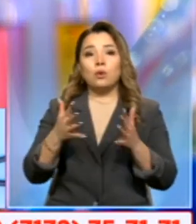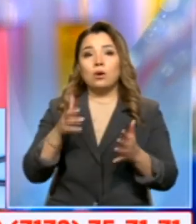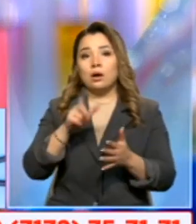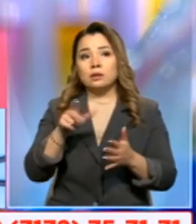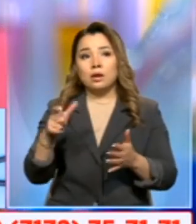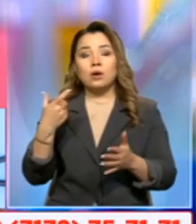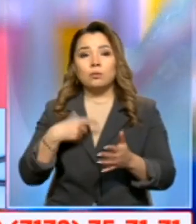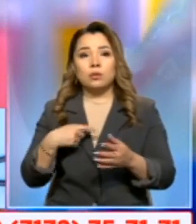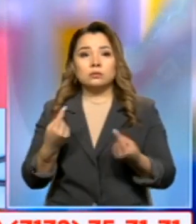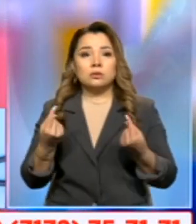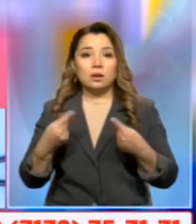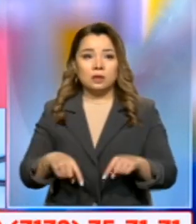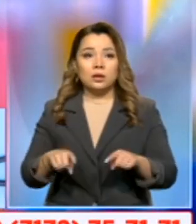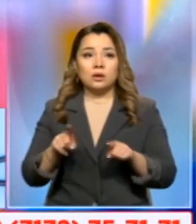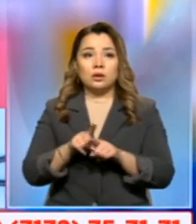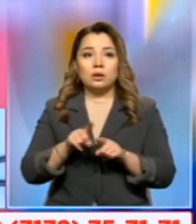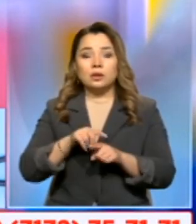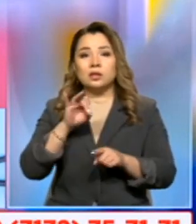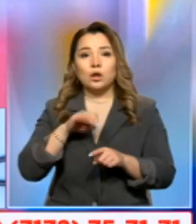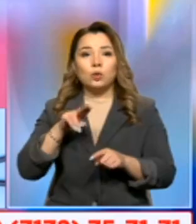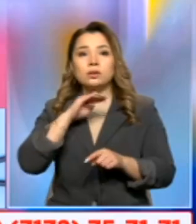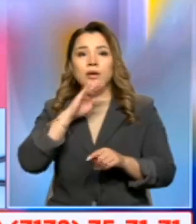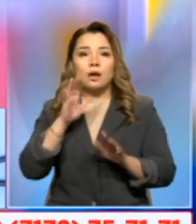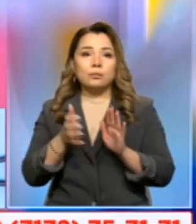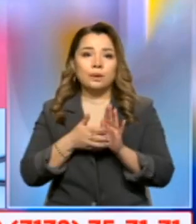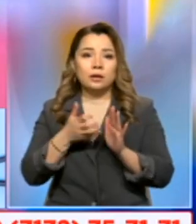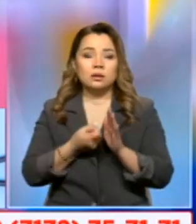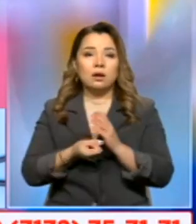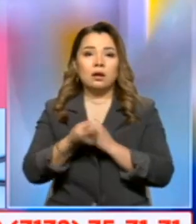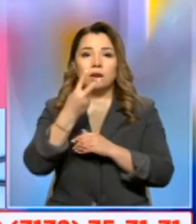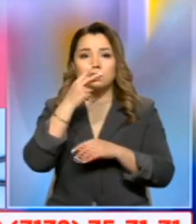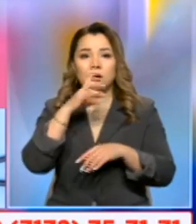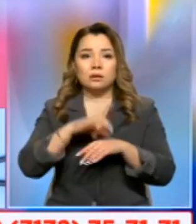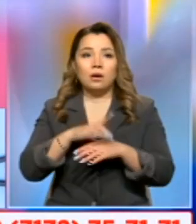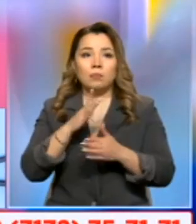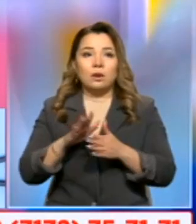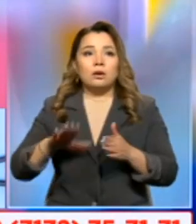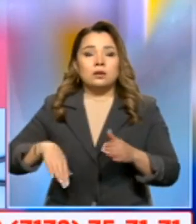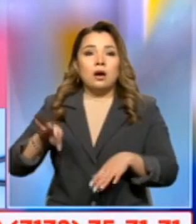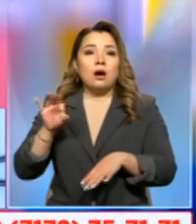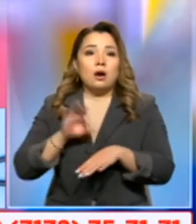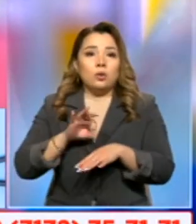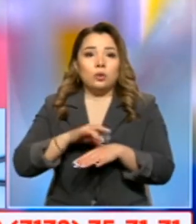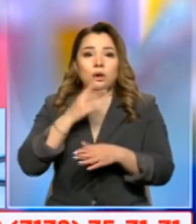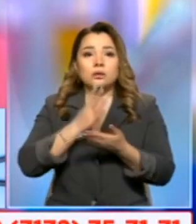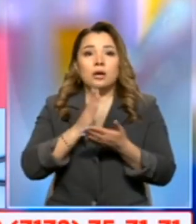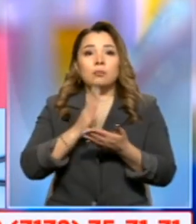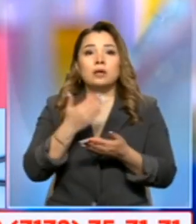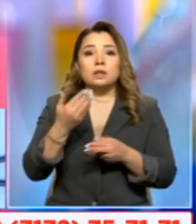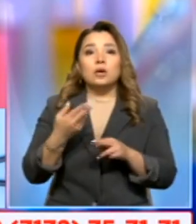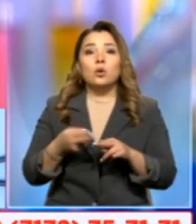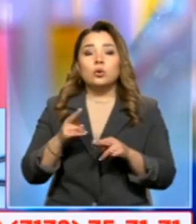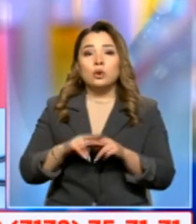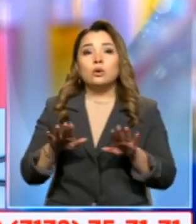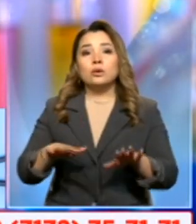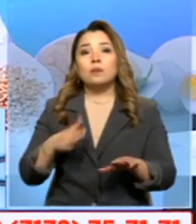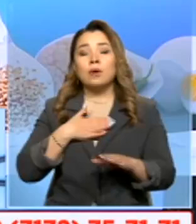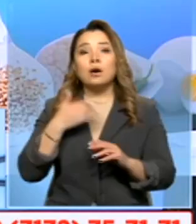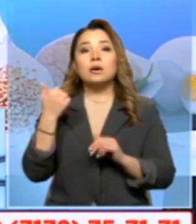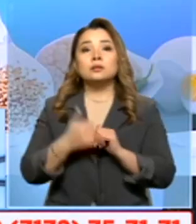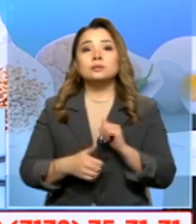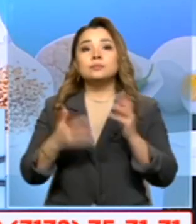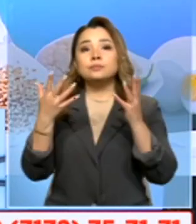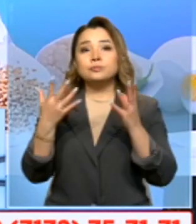адамдар өздерін осы йод тапшылығына әкеліп, кейін ауру болып жатады. Сондықтан да бұл жерде біздің